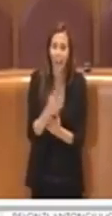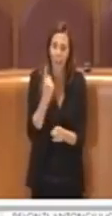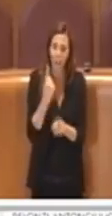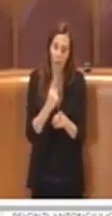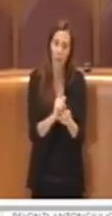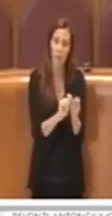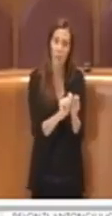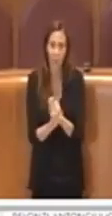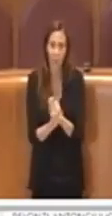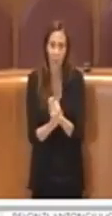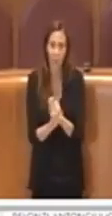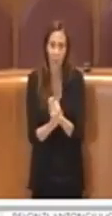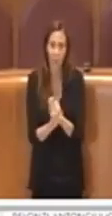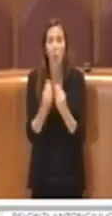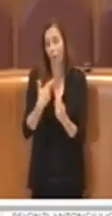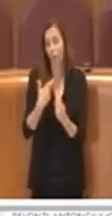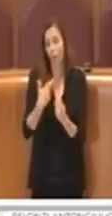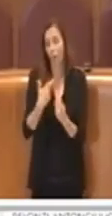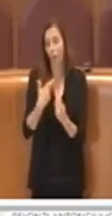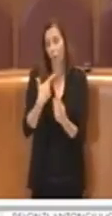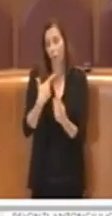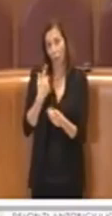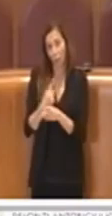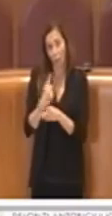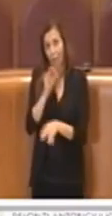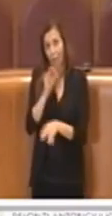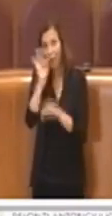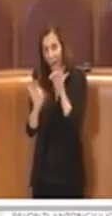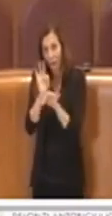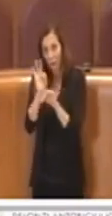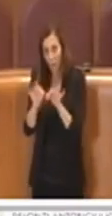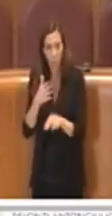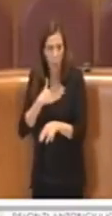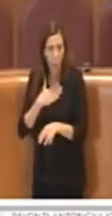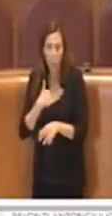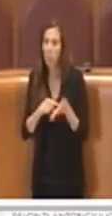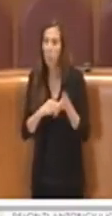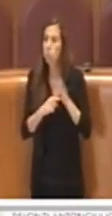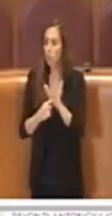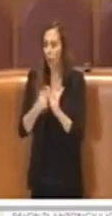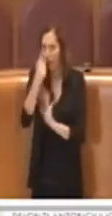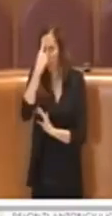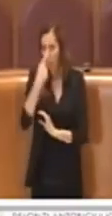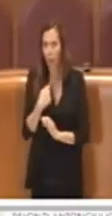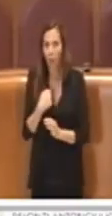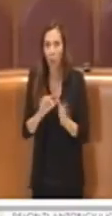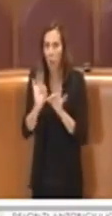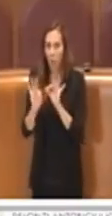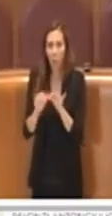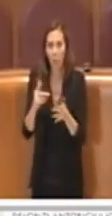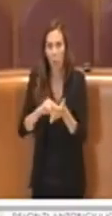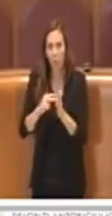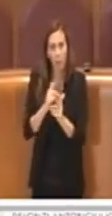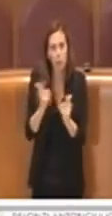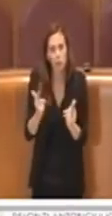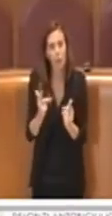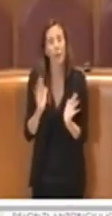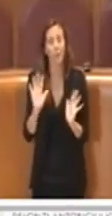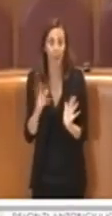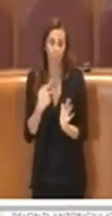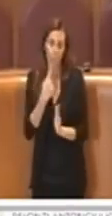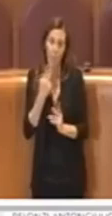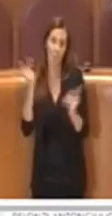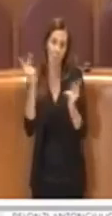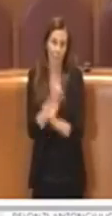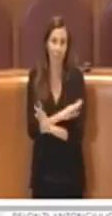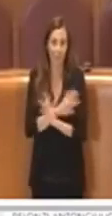fare delle critiche sono la prima però insomma dobbiamo dire anche la verità 22 anni sono tanti e diciamo naturalmente la